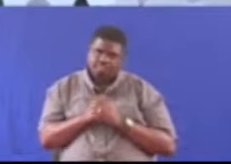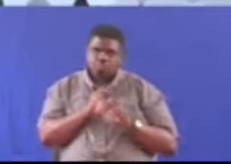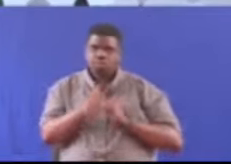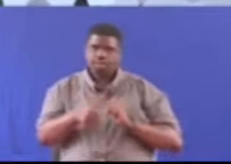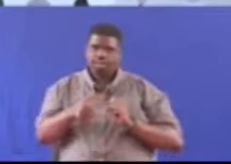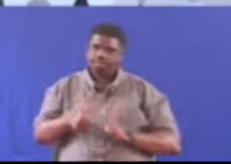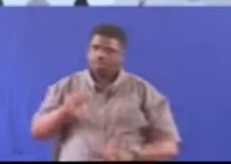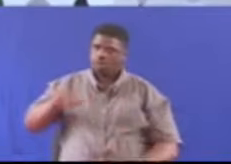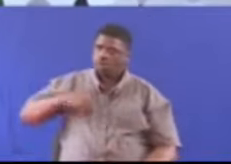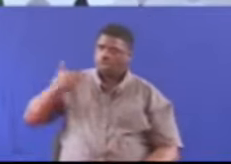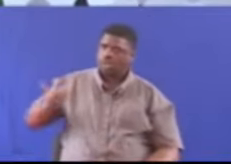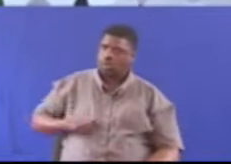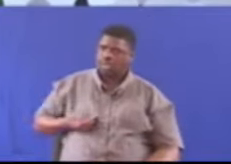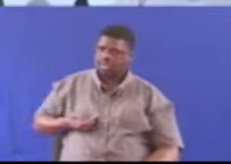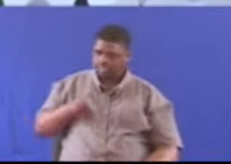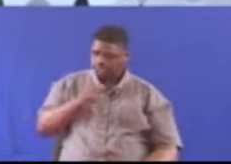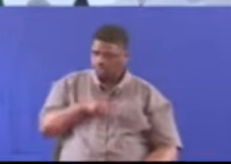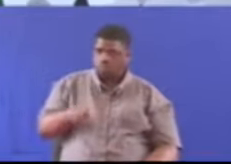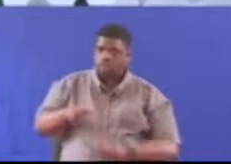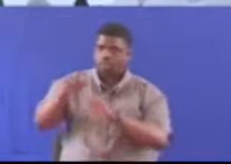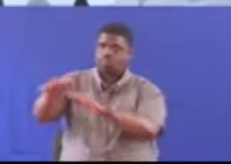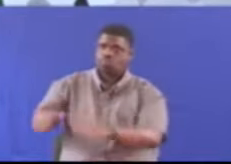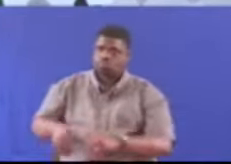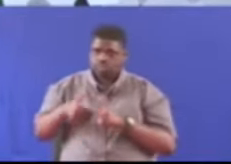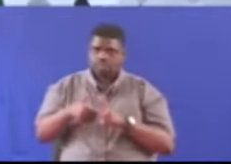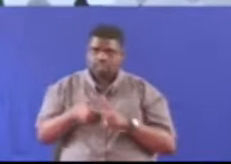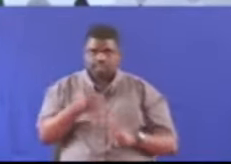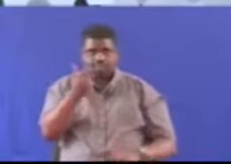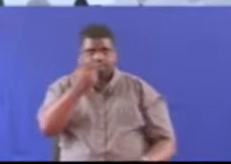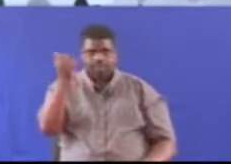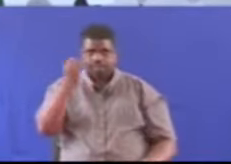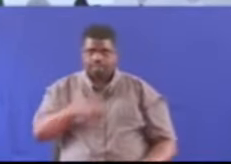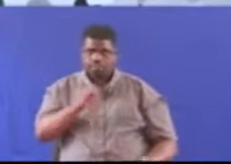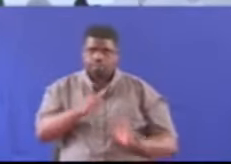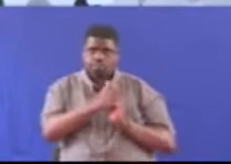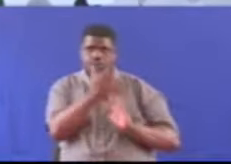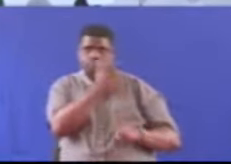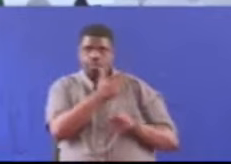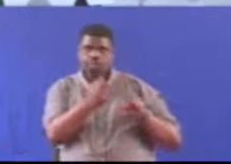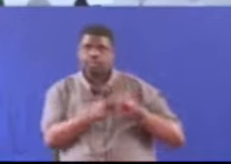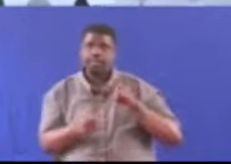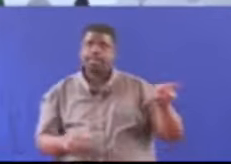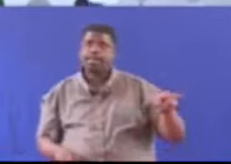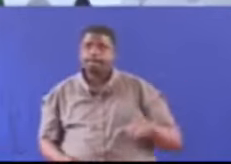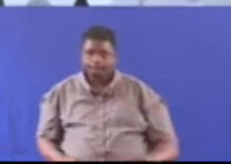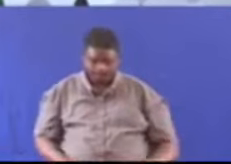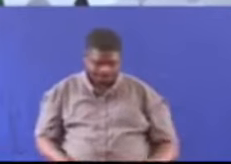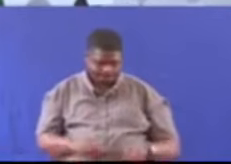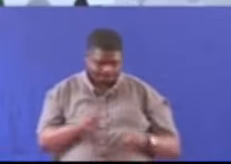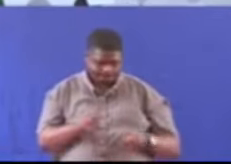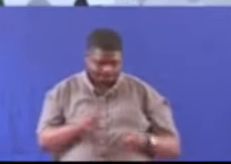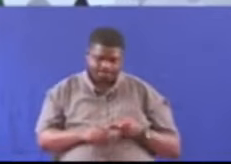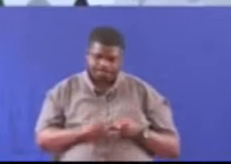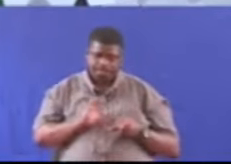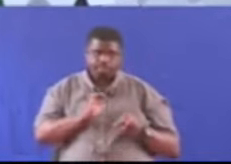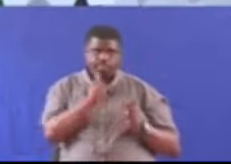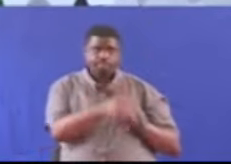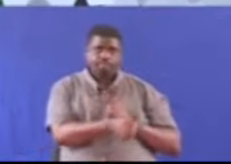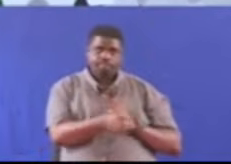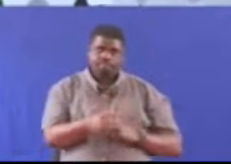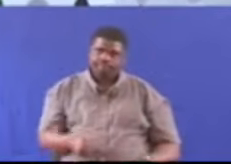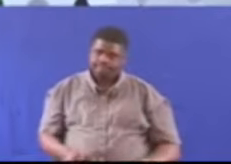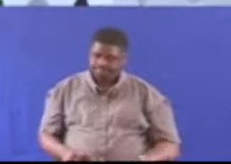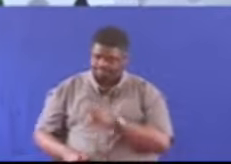wabunge wanawake wa Bunge la Jamhuri ya Muungano wa Tanzania, lakini pia kwa niaba ya vijana